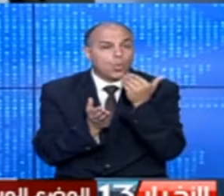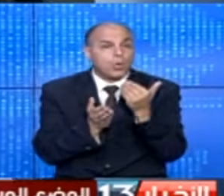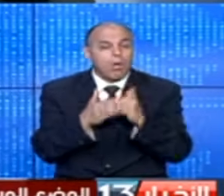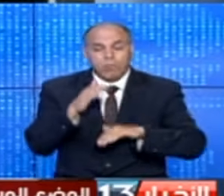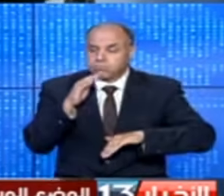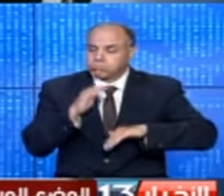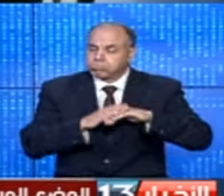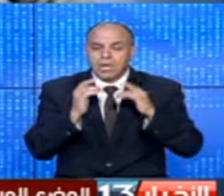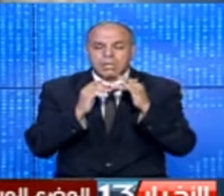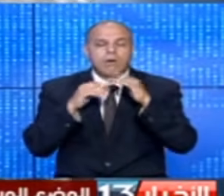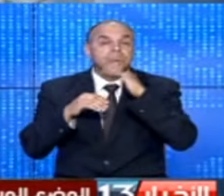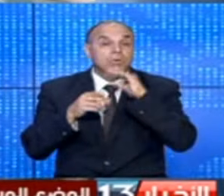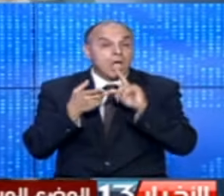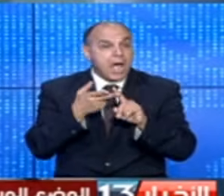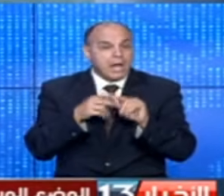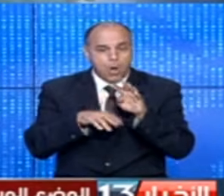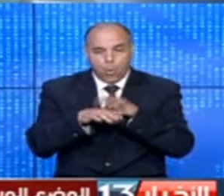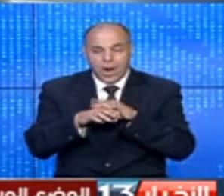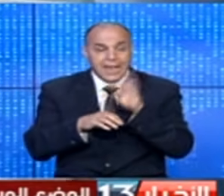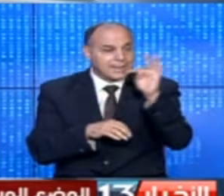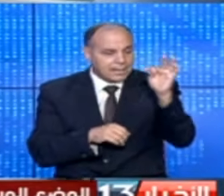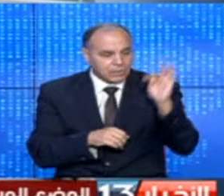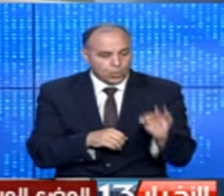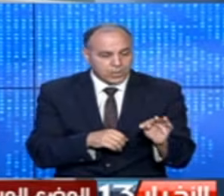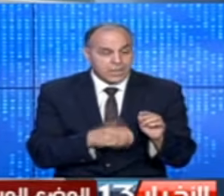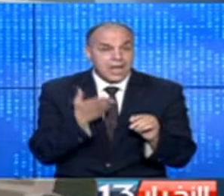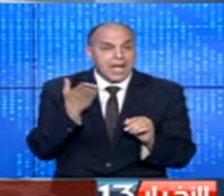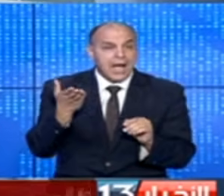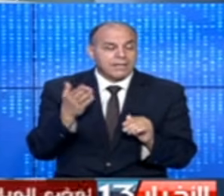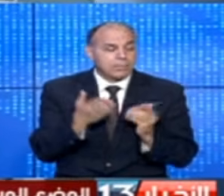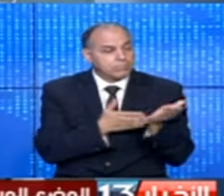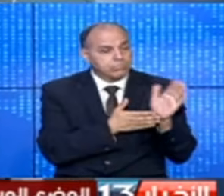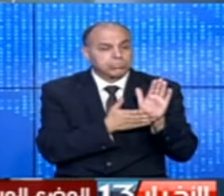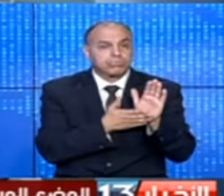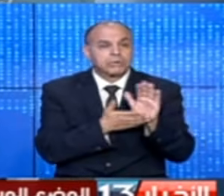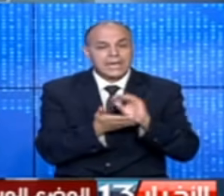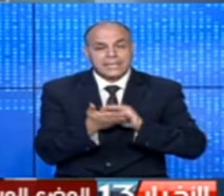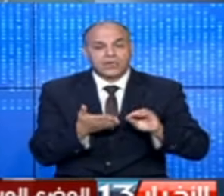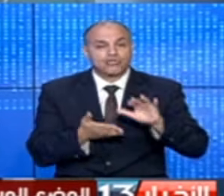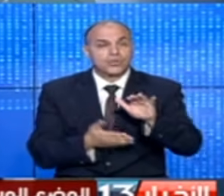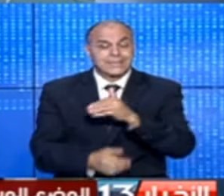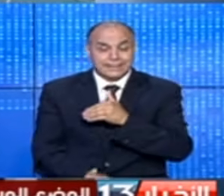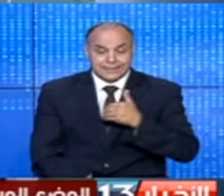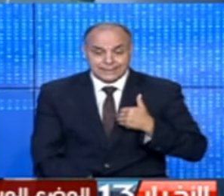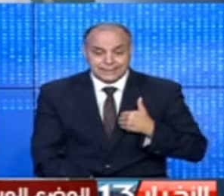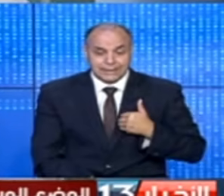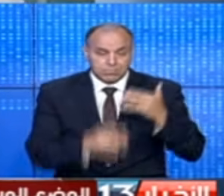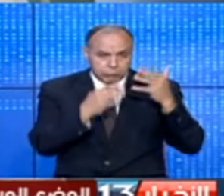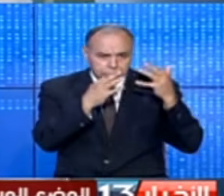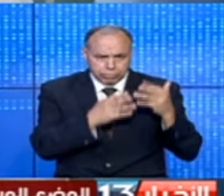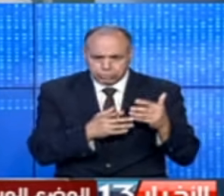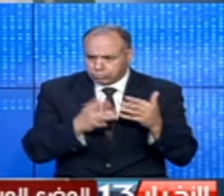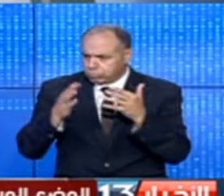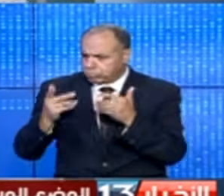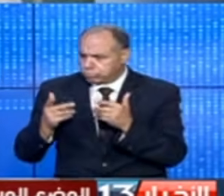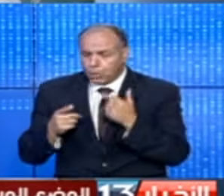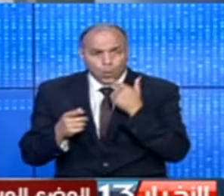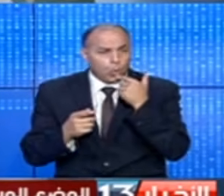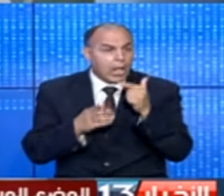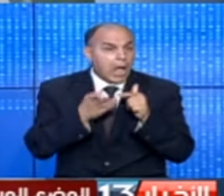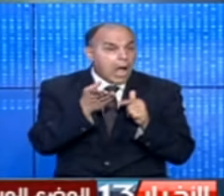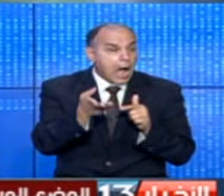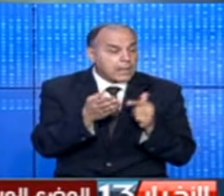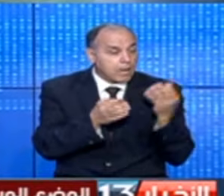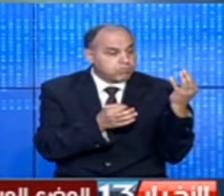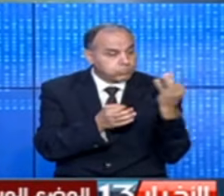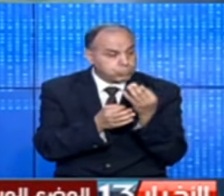لطاقة استيعابها. أما في ولاية تطاوين وبناء على ما تقدمت به الإدارة الجهوية للصحة من إحصائيات تفيد بأن